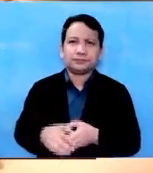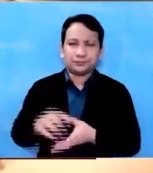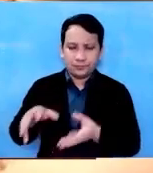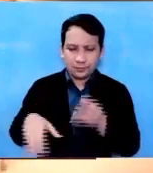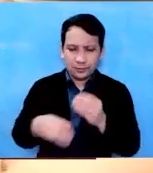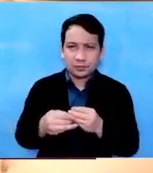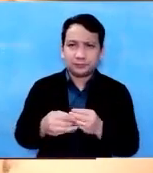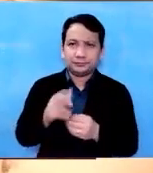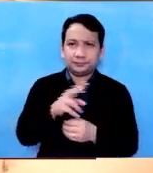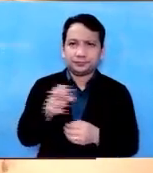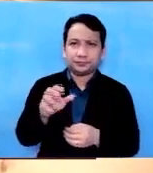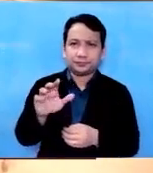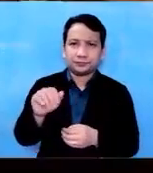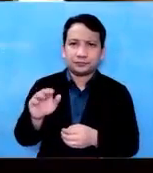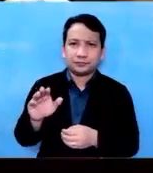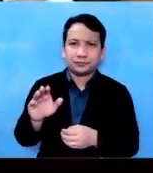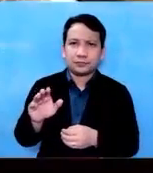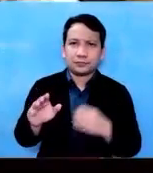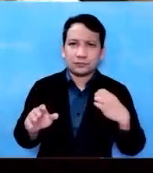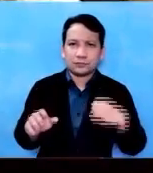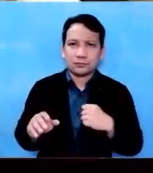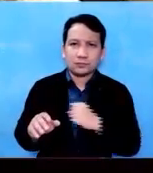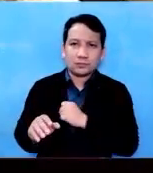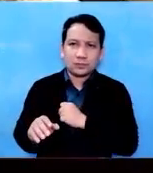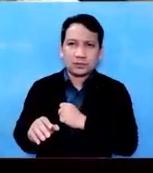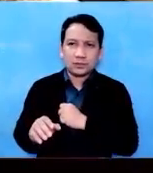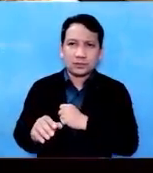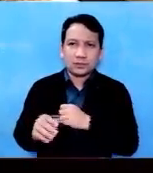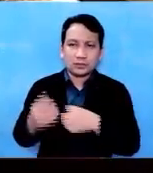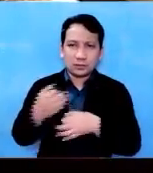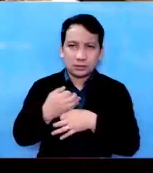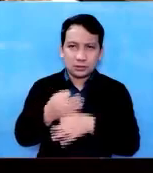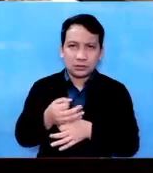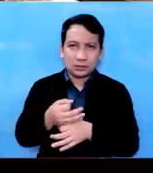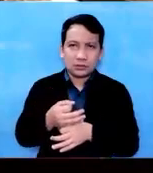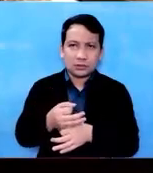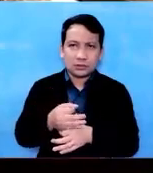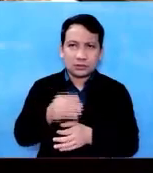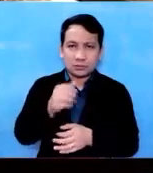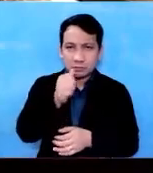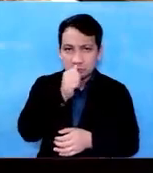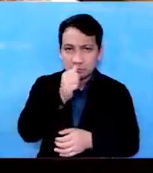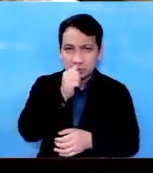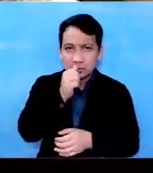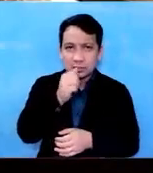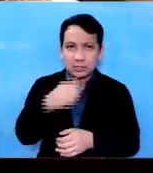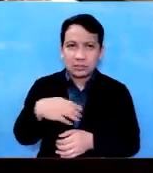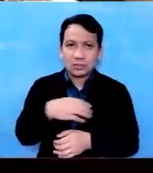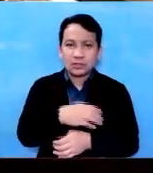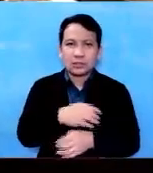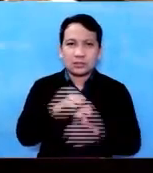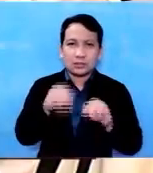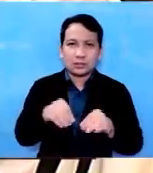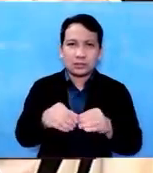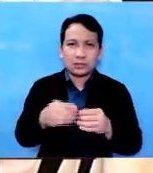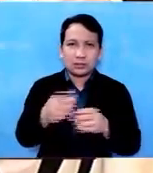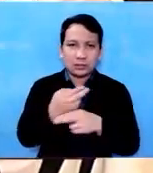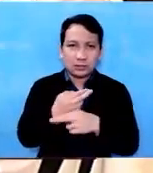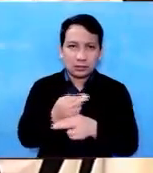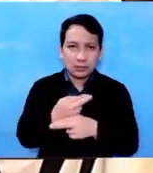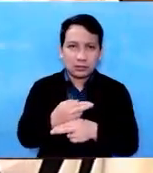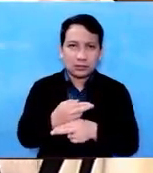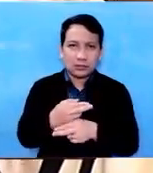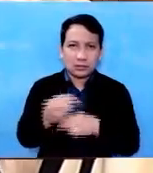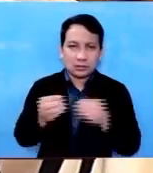billion peso amendments ng Senado, ang realignment ng Confidential and Intelligence Funds o CIF sa Maintenance and Operating Expenses